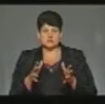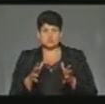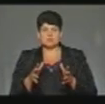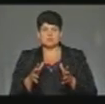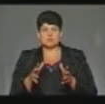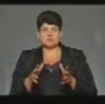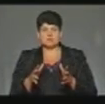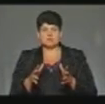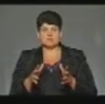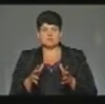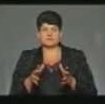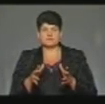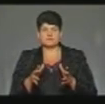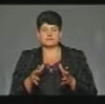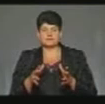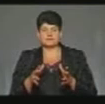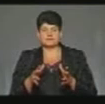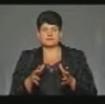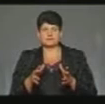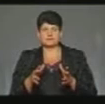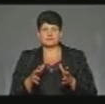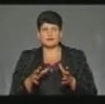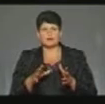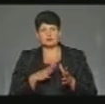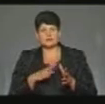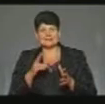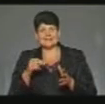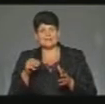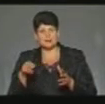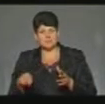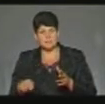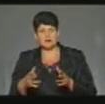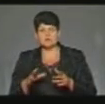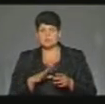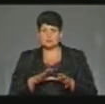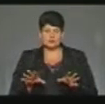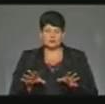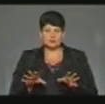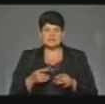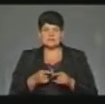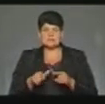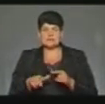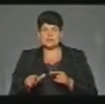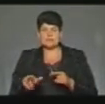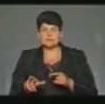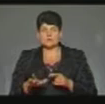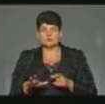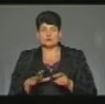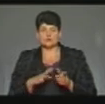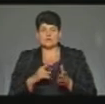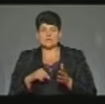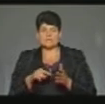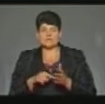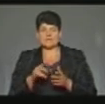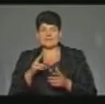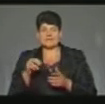там. До речі, були ДТП після того часу? Ні, ще не було. На даній ділянці дороги після встановлення даного кільця поки що ДТП